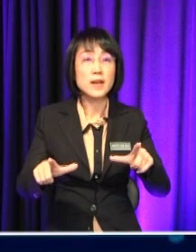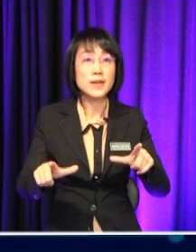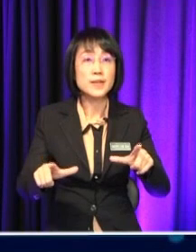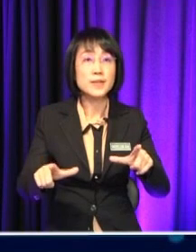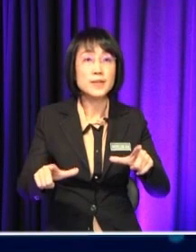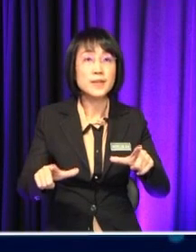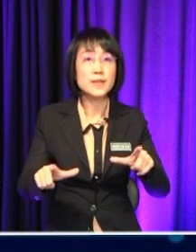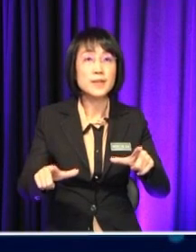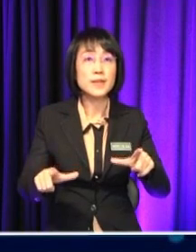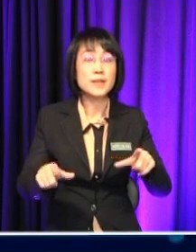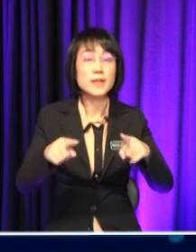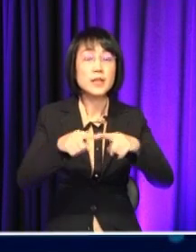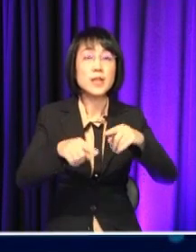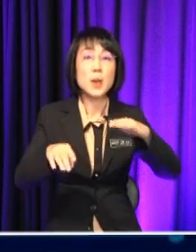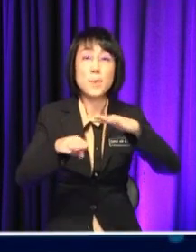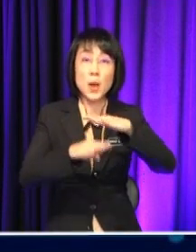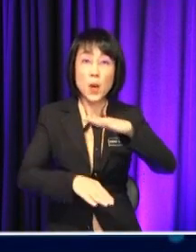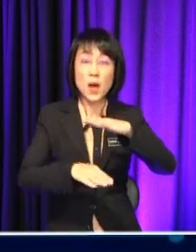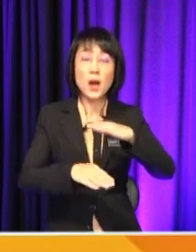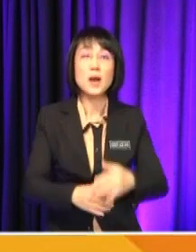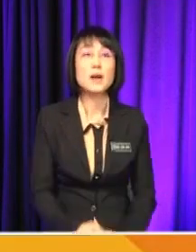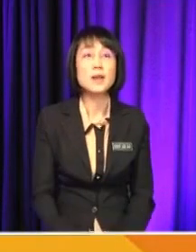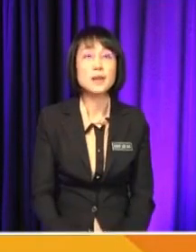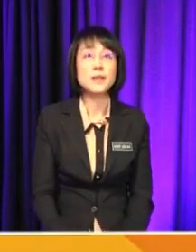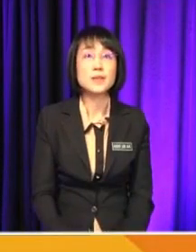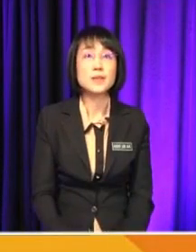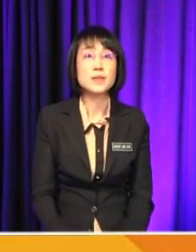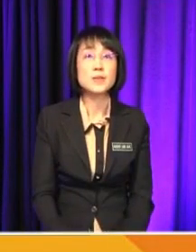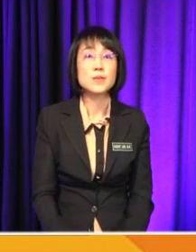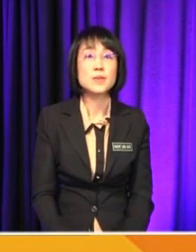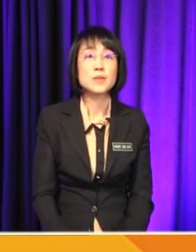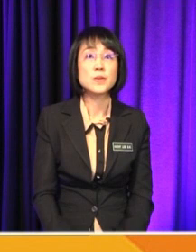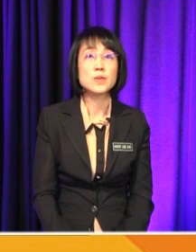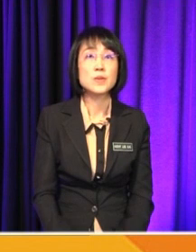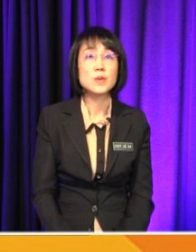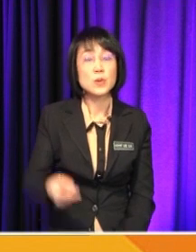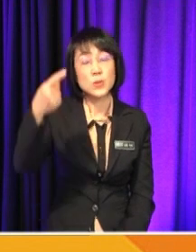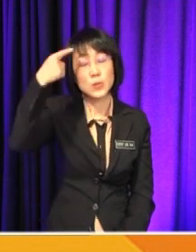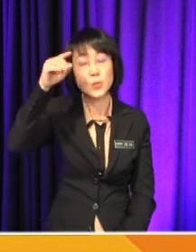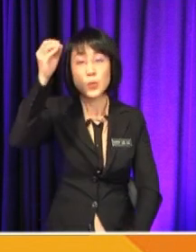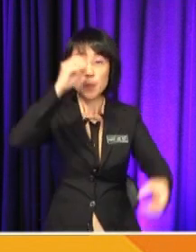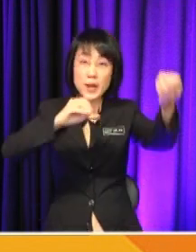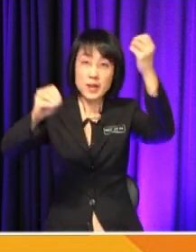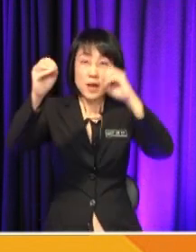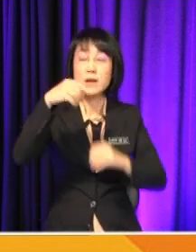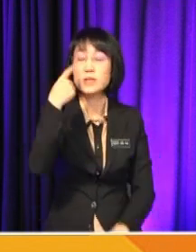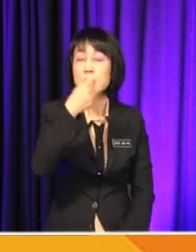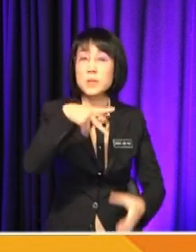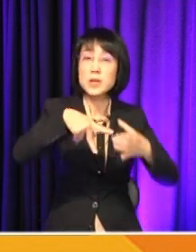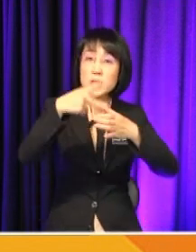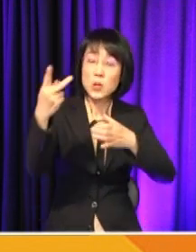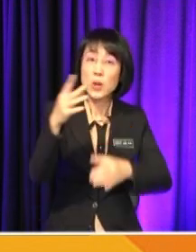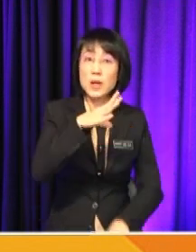di bagian bawah situ eee yaitu untuk memantau siapa yang keluar dan masuk eee rumah kita